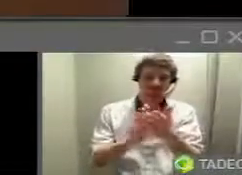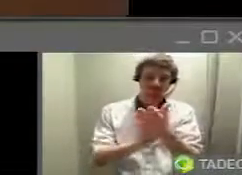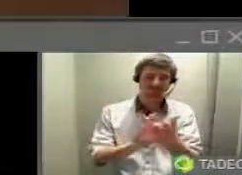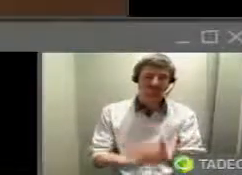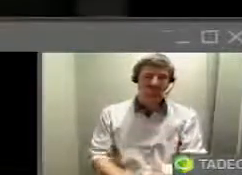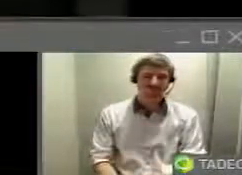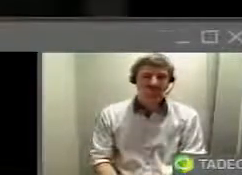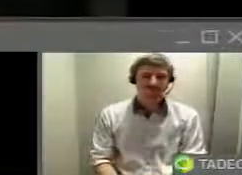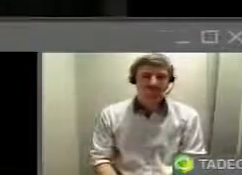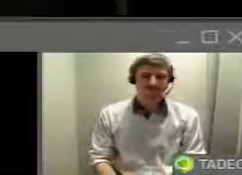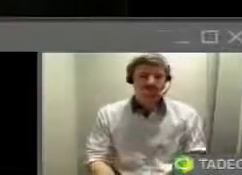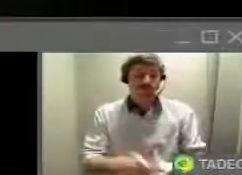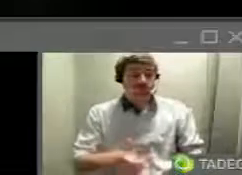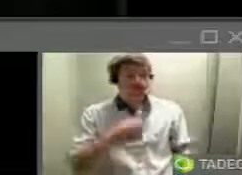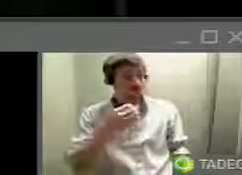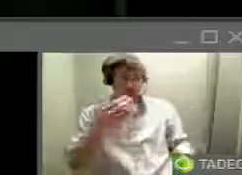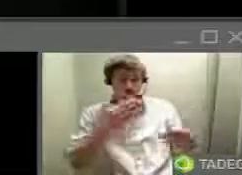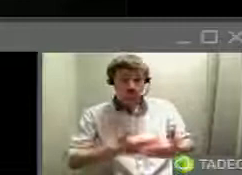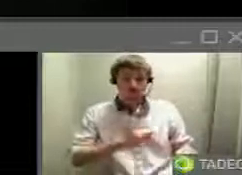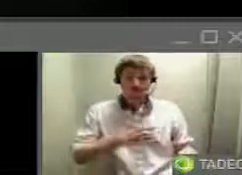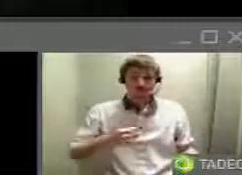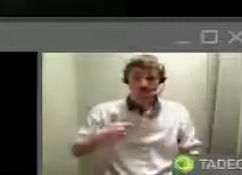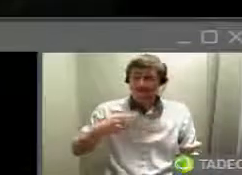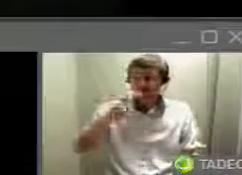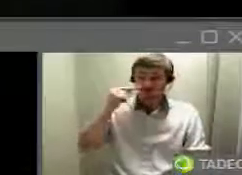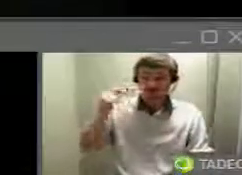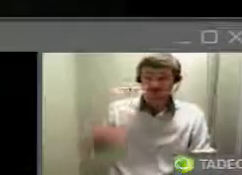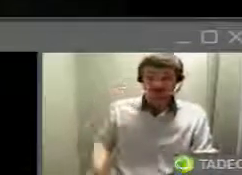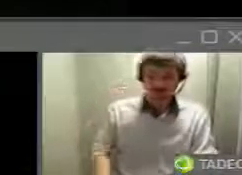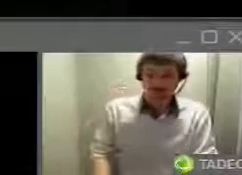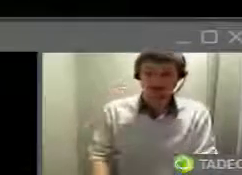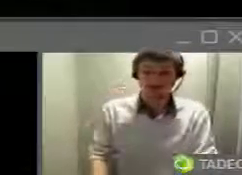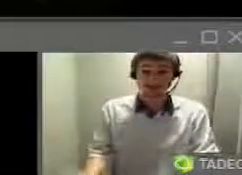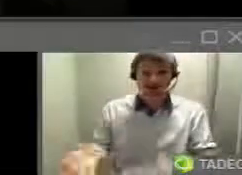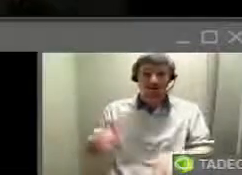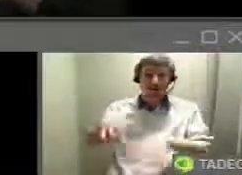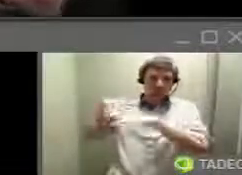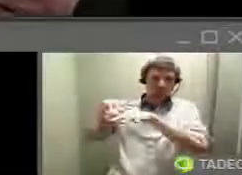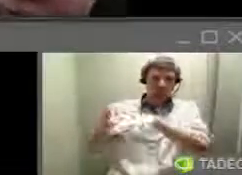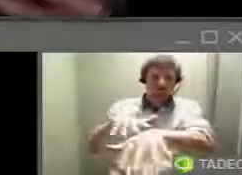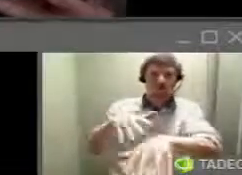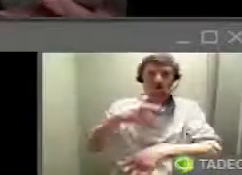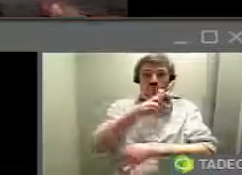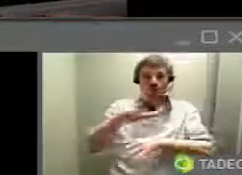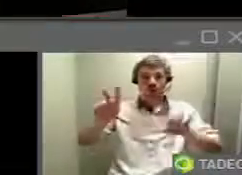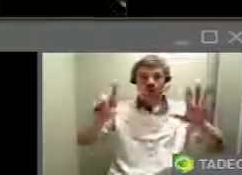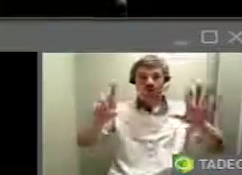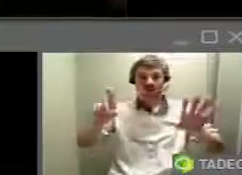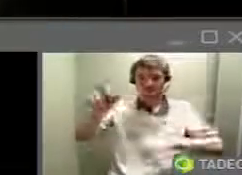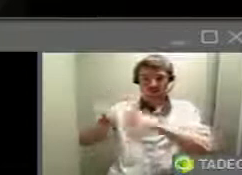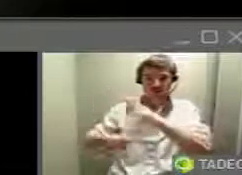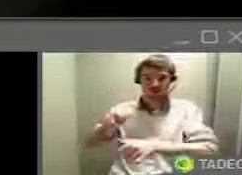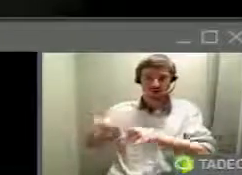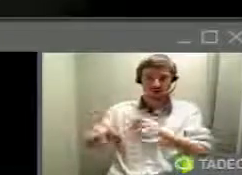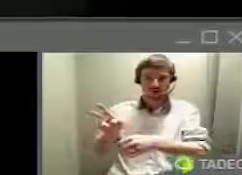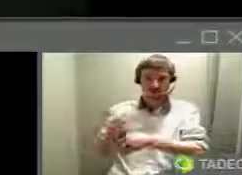Bonsoir mesdames, bonsoir messieurs. Eh bien, quand on arrive avec une délégation de 280 personnes, dont 154 sportifs de haut niveau, les problèmes